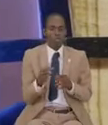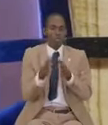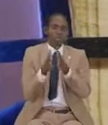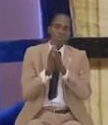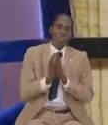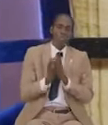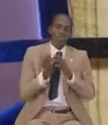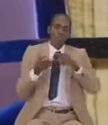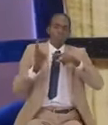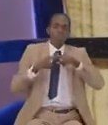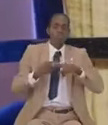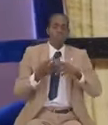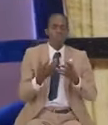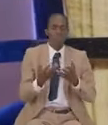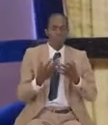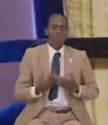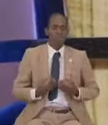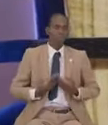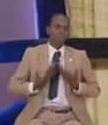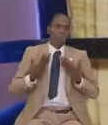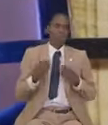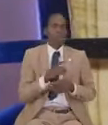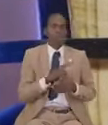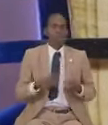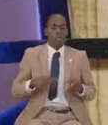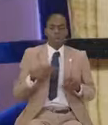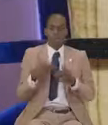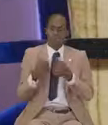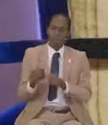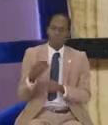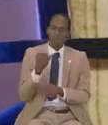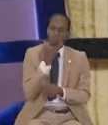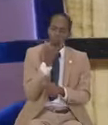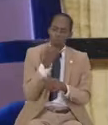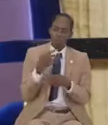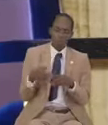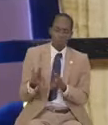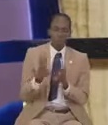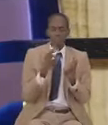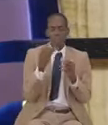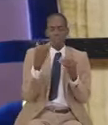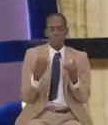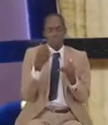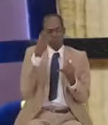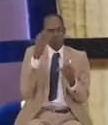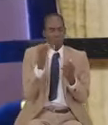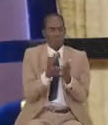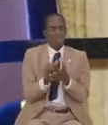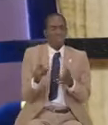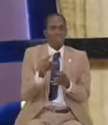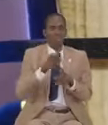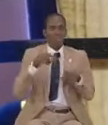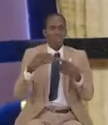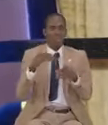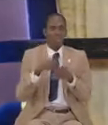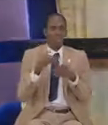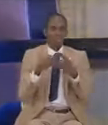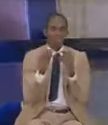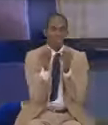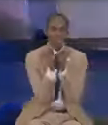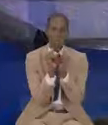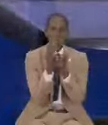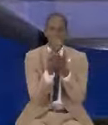des décrets le plaisir de Dieu il emprunte la mauvaise voie à cause de cela ils sont emporté en capturité cette date